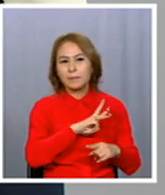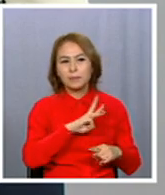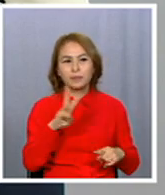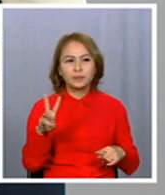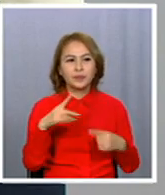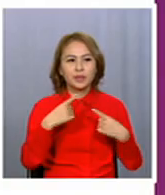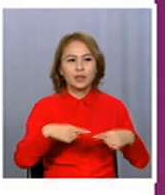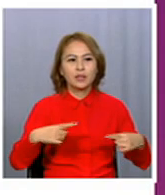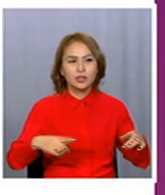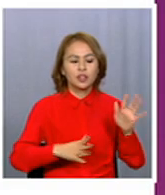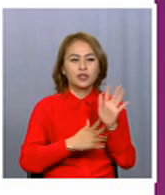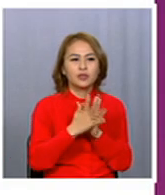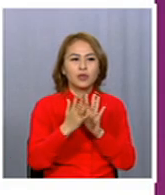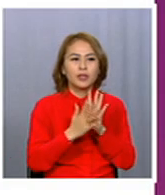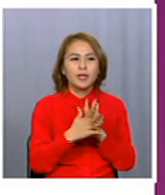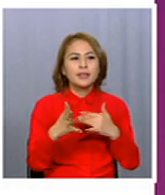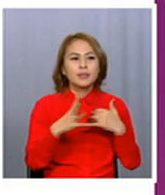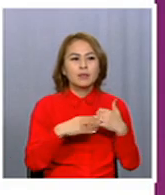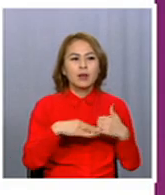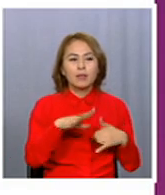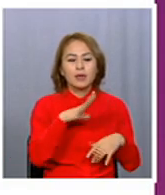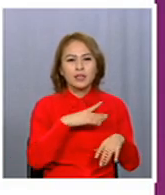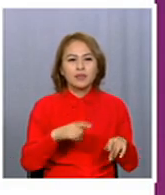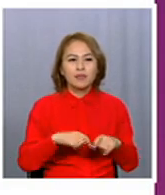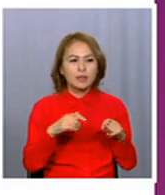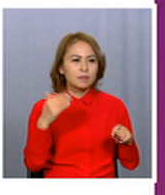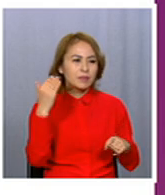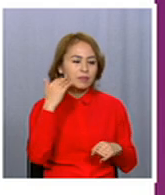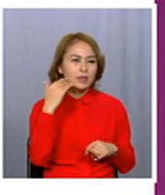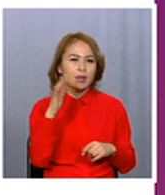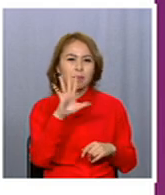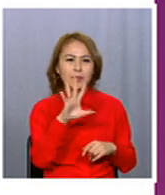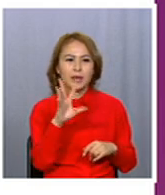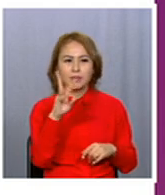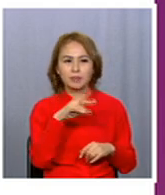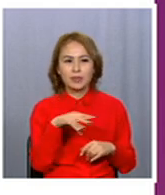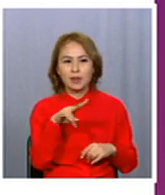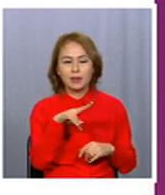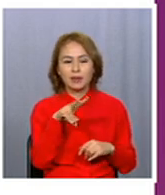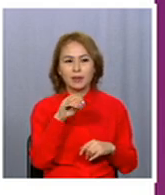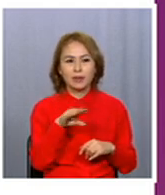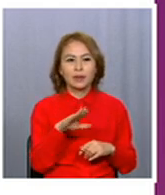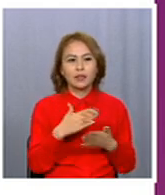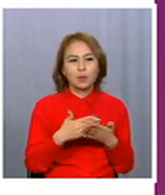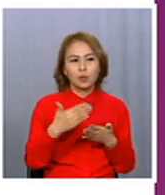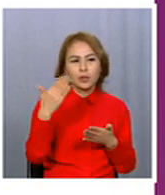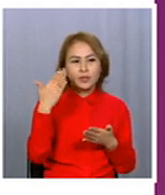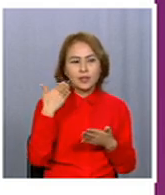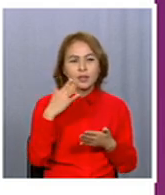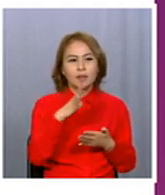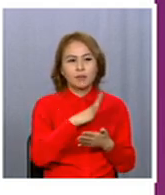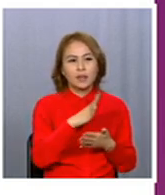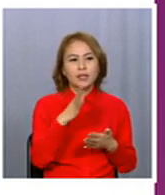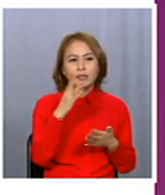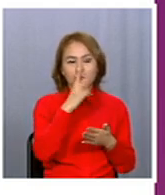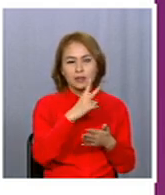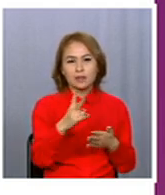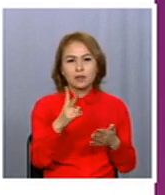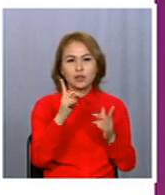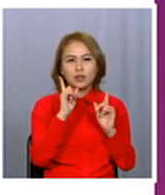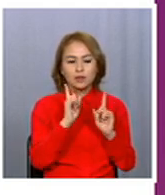и животных. Земля образовалась примерно 5 миллиардов лет тому назад и